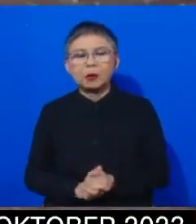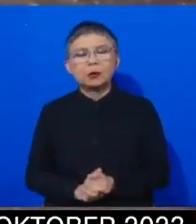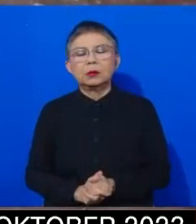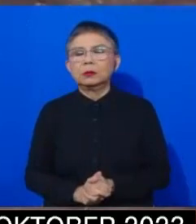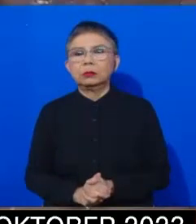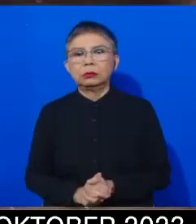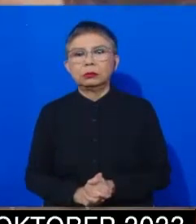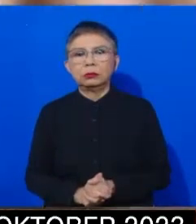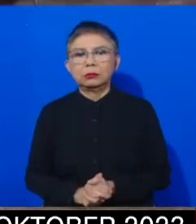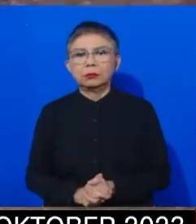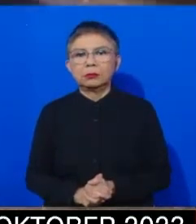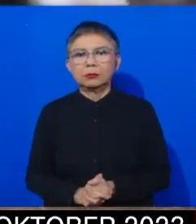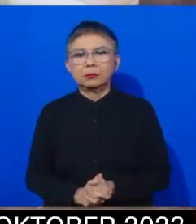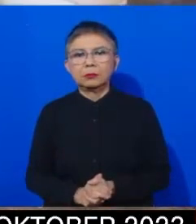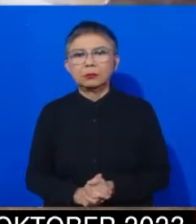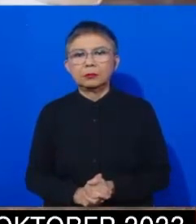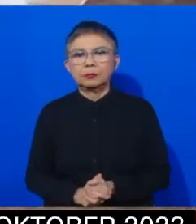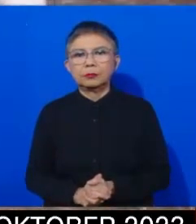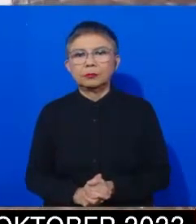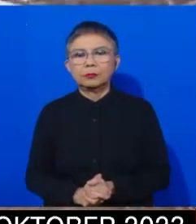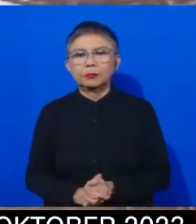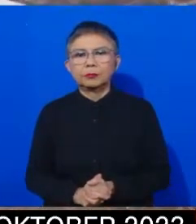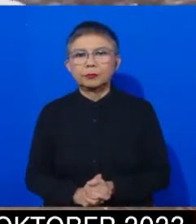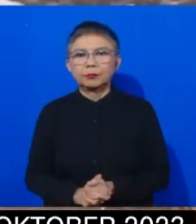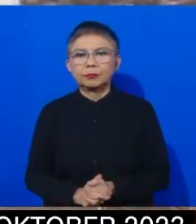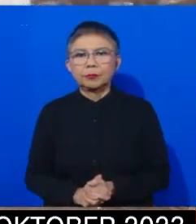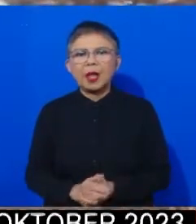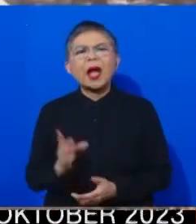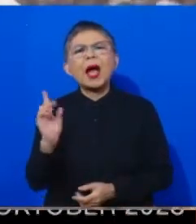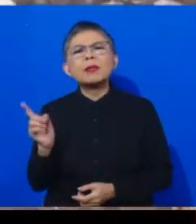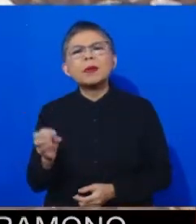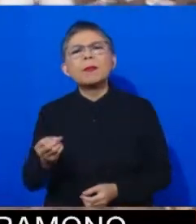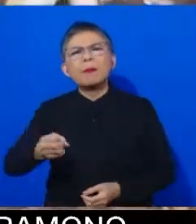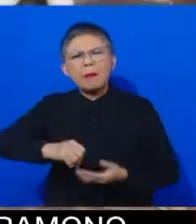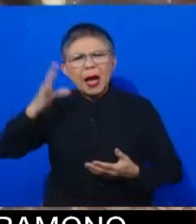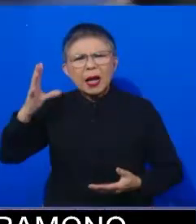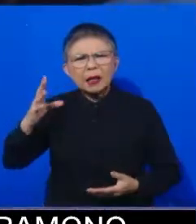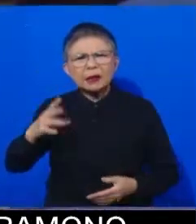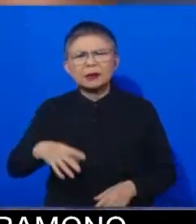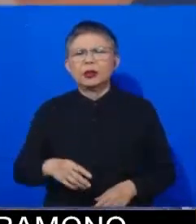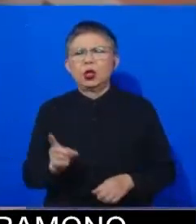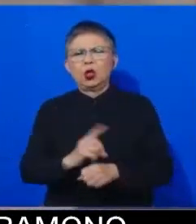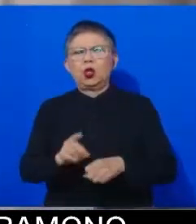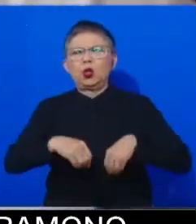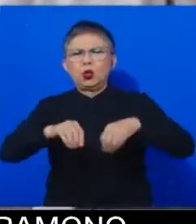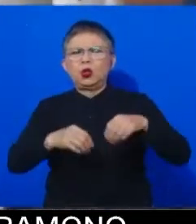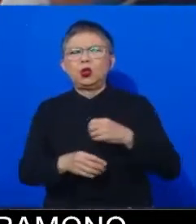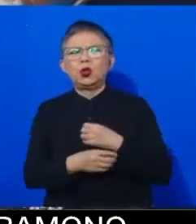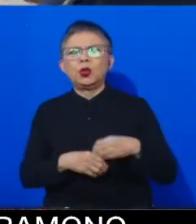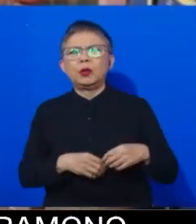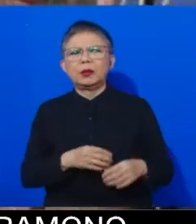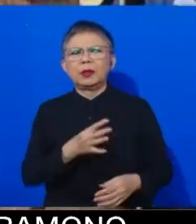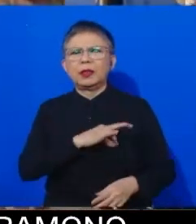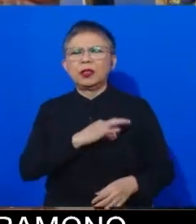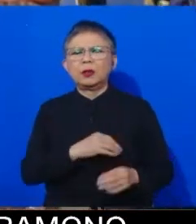dijual Rp35.000 per kilogram. Mahalnya harga ayam ini menyebabkan omset pedagang di pasar tradisional Johar Baru Jakarta